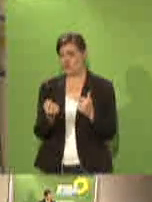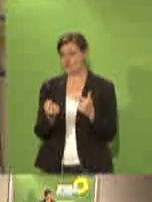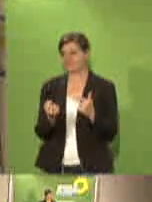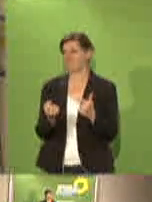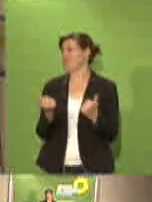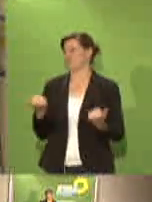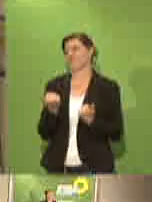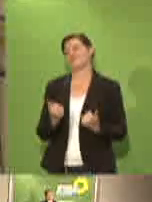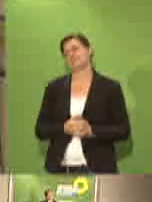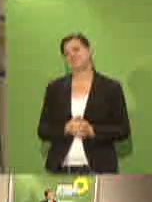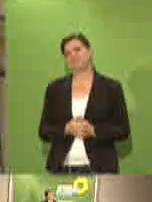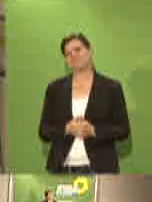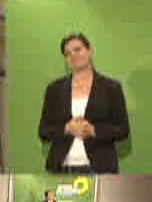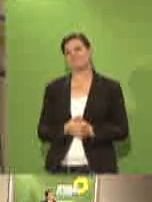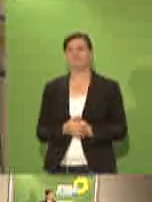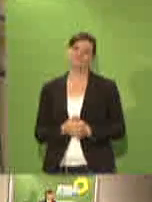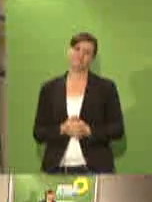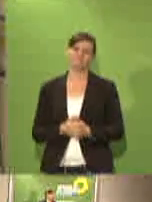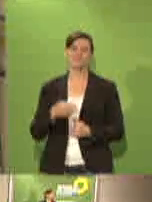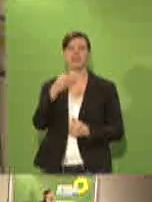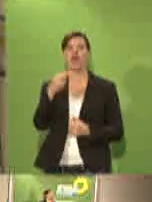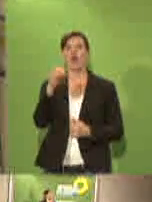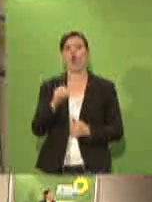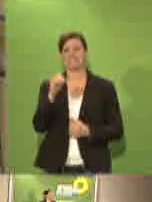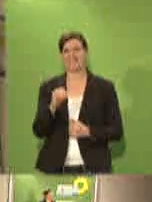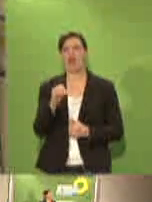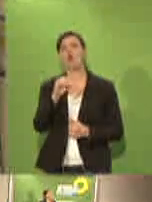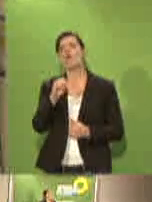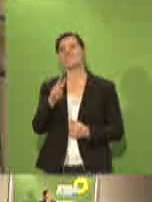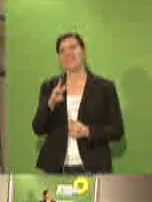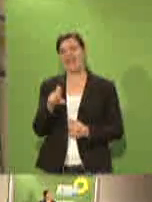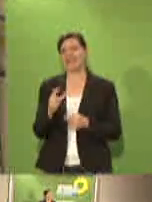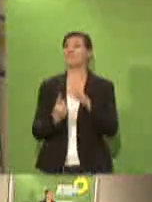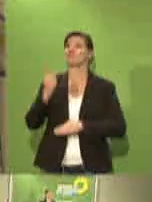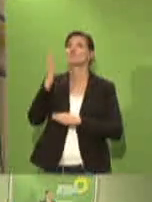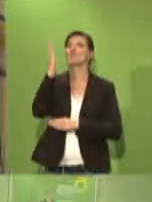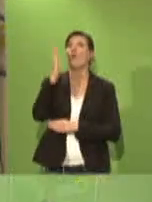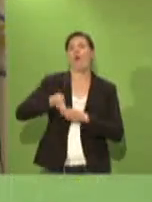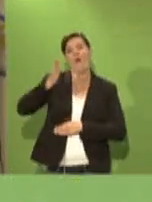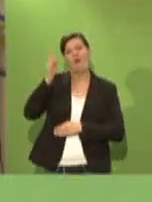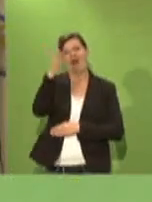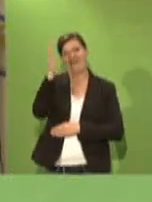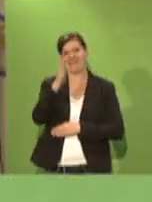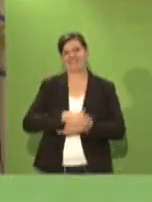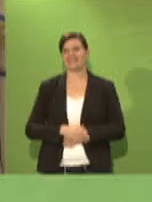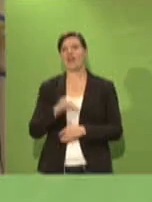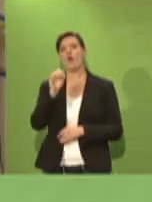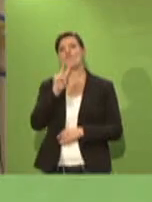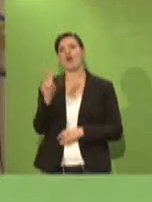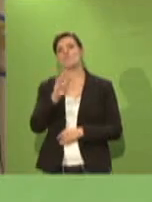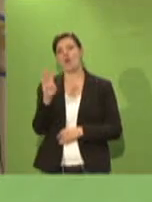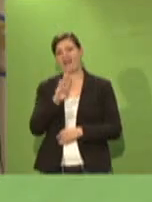Aus Heinsberg. Dann Höxter in OBL, ganz, ganz weit im Norden, mit dem OV